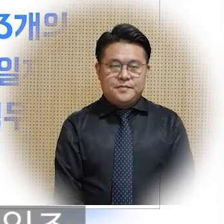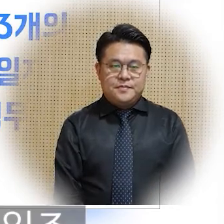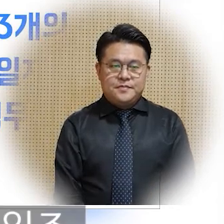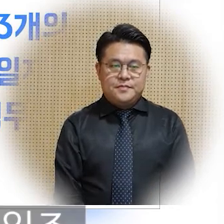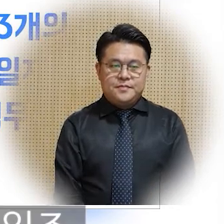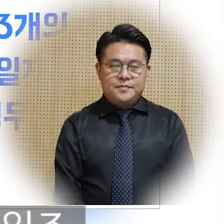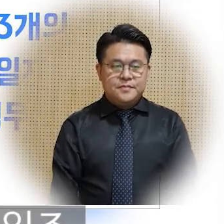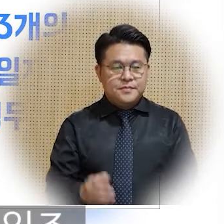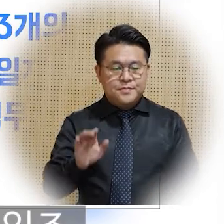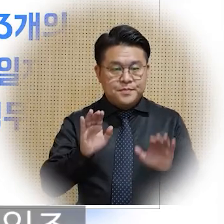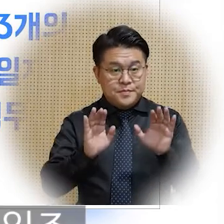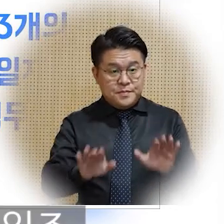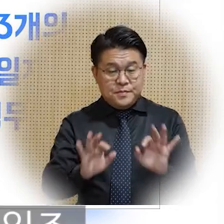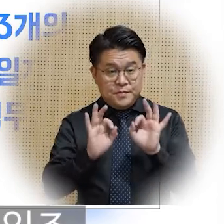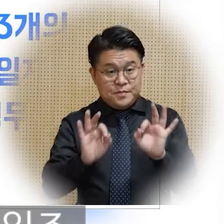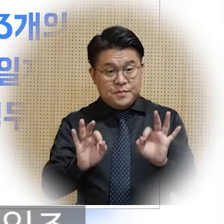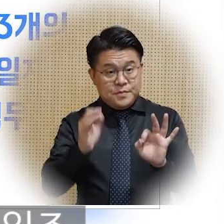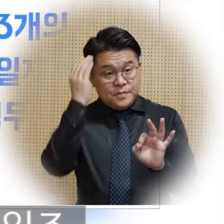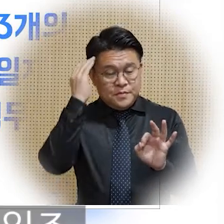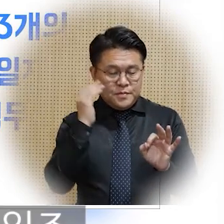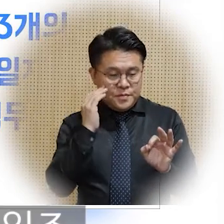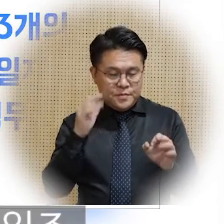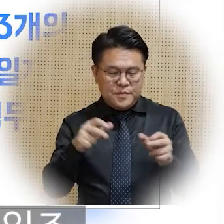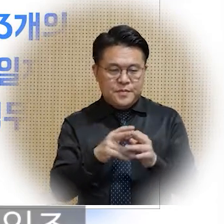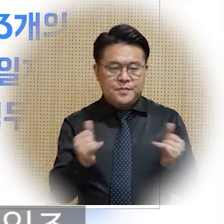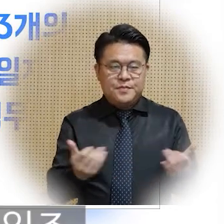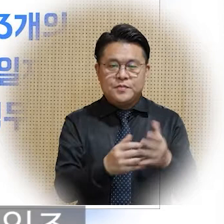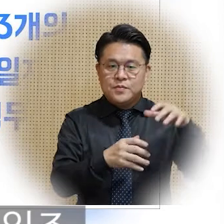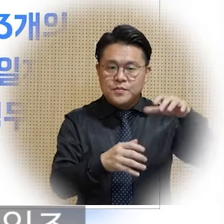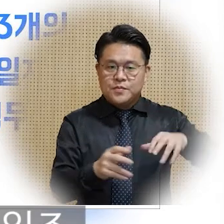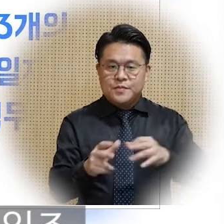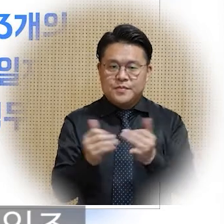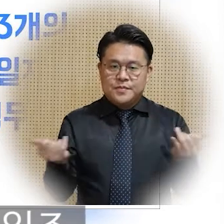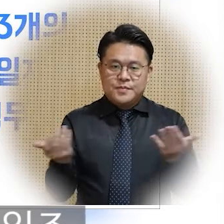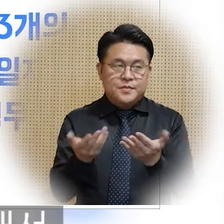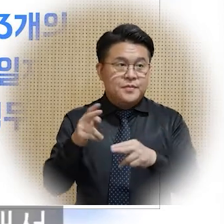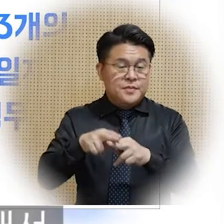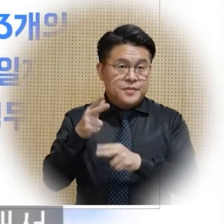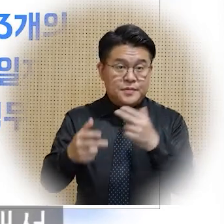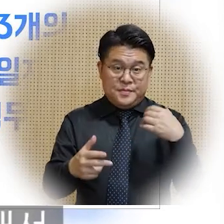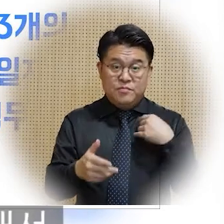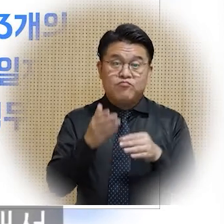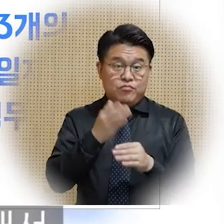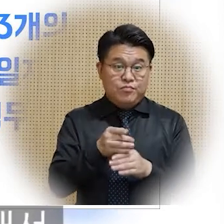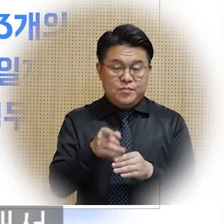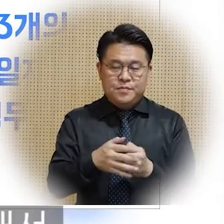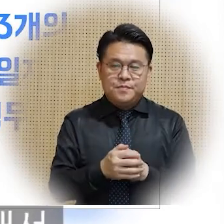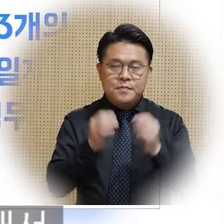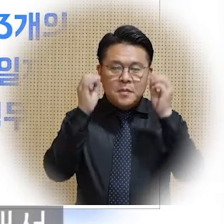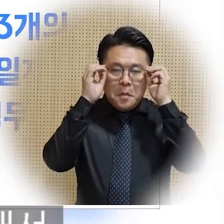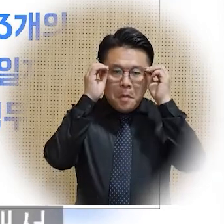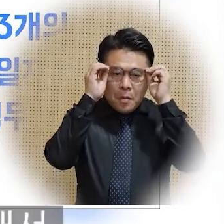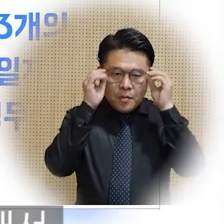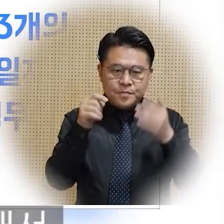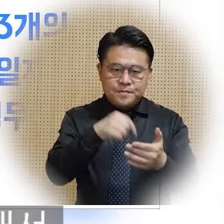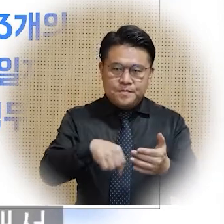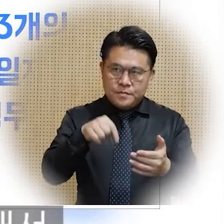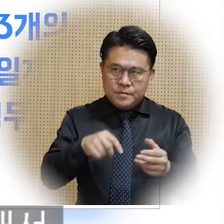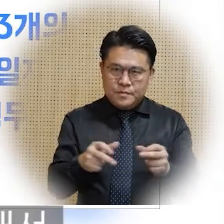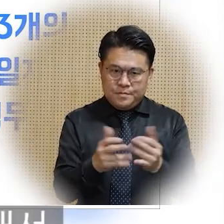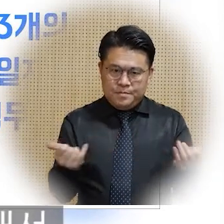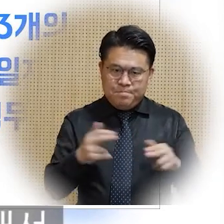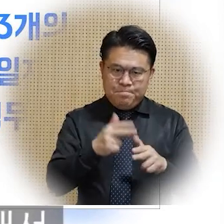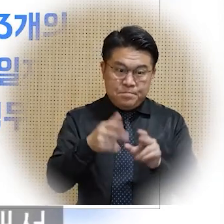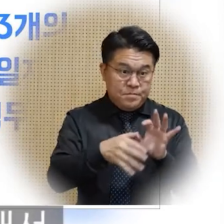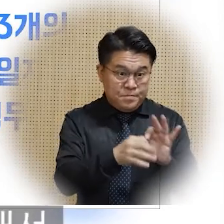지금 그 한국장애인개발원이 이 장애인 일자리 사업을 담당을 하고 있죠. 한국장애인개발원에서는 장애인 일자리